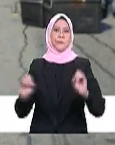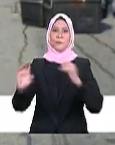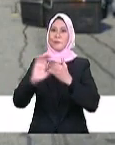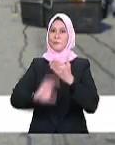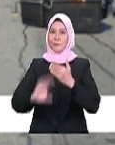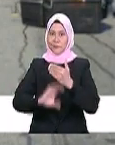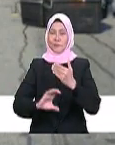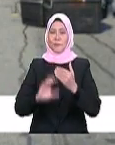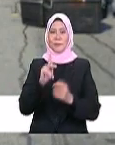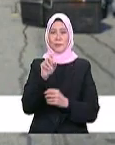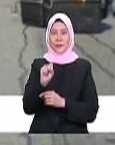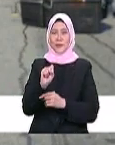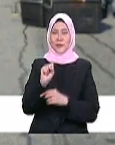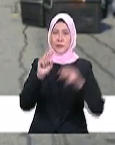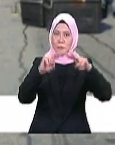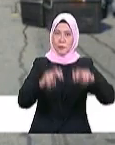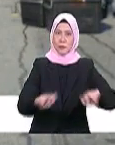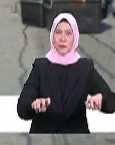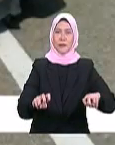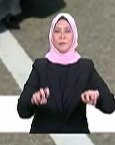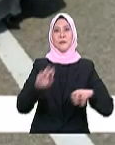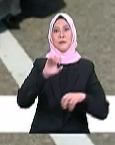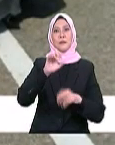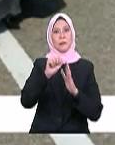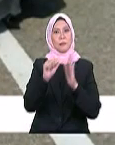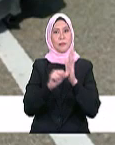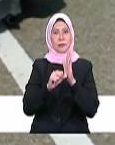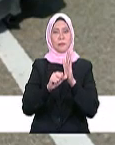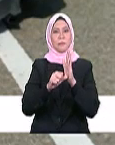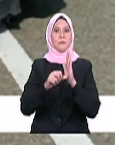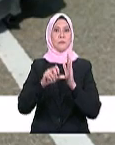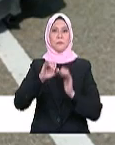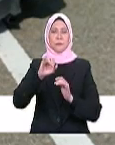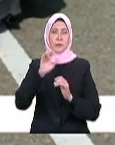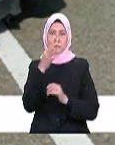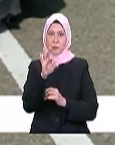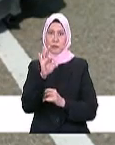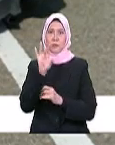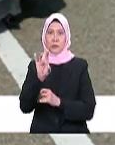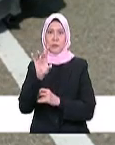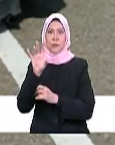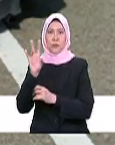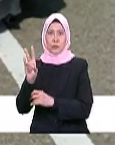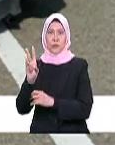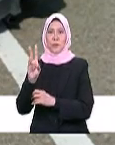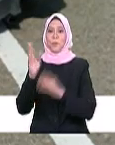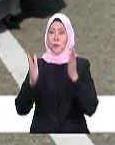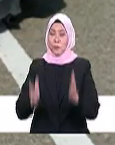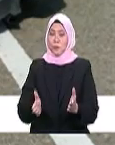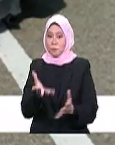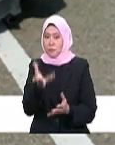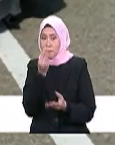kecederaan. Kes disiasat mengikut Akta Pengangkutan Jalan 1987.